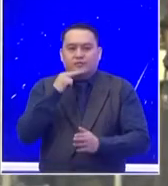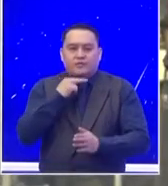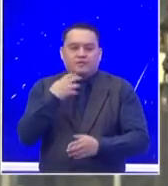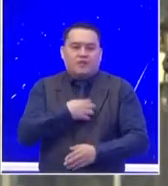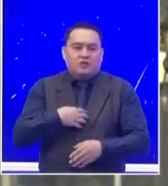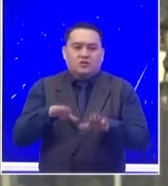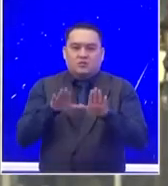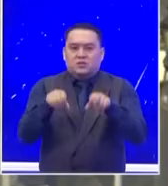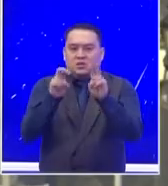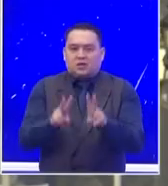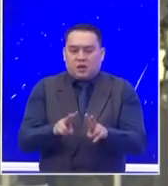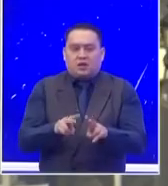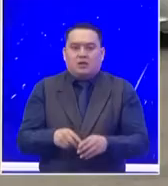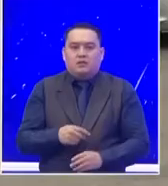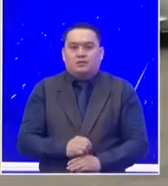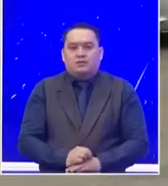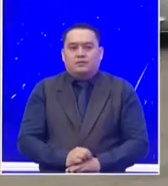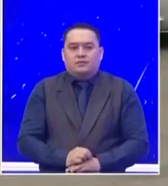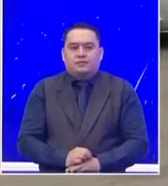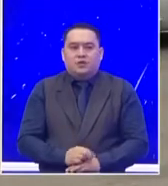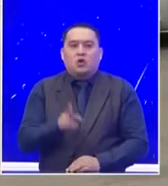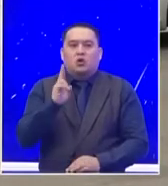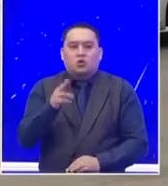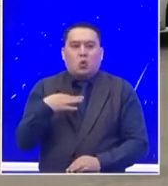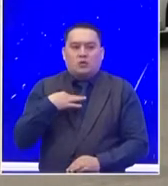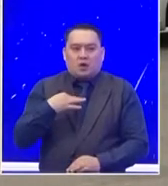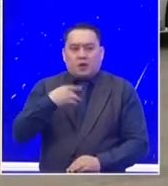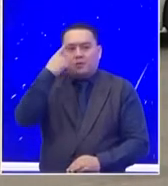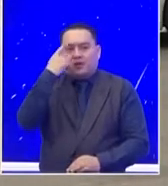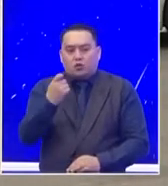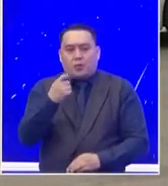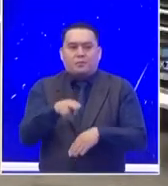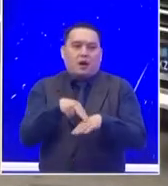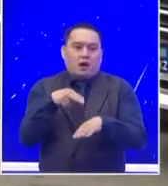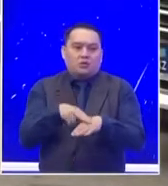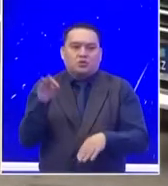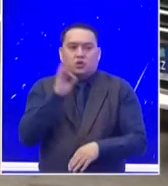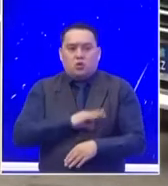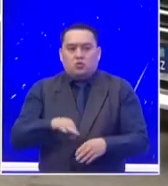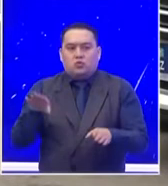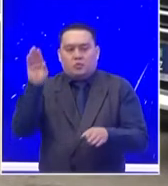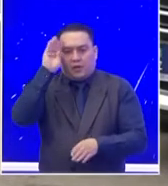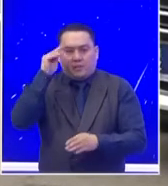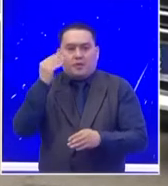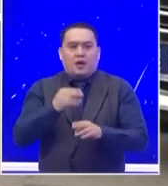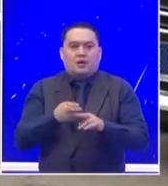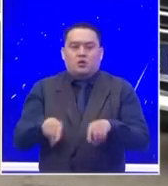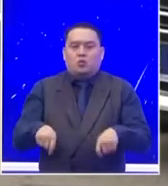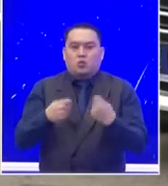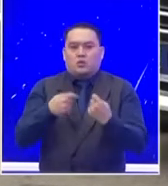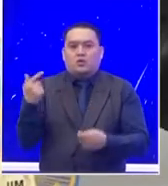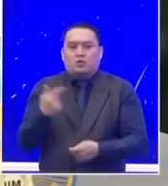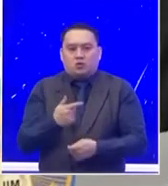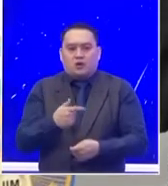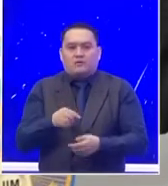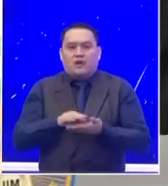положенных местах и не перебегать на красный свет. К тем, кто игнорирует просьбы и предупреждения, полицейские применяют соответствующие меры. За грубые нарушения